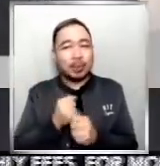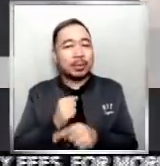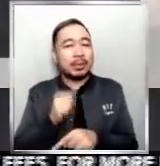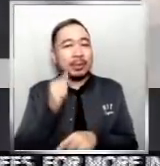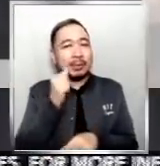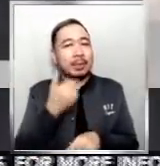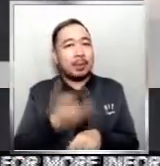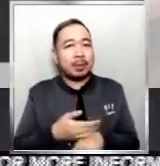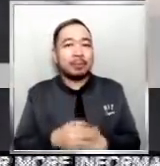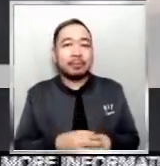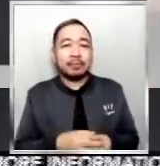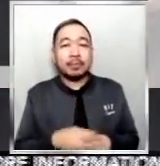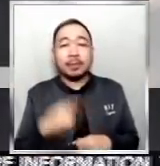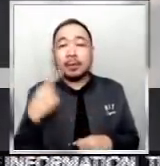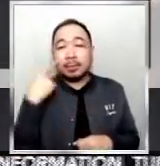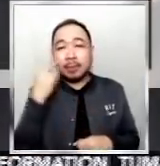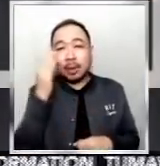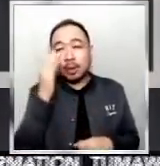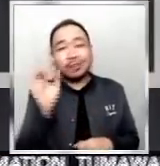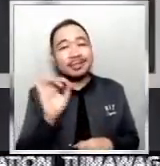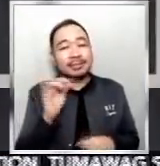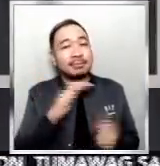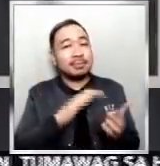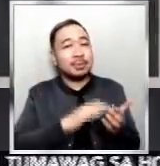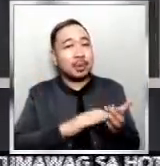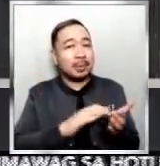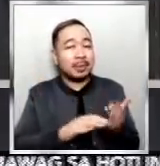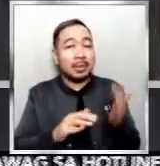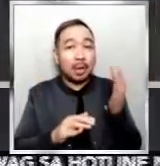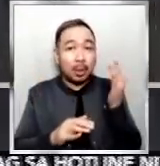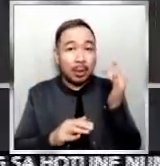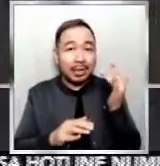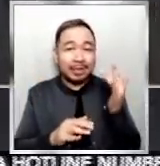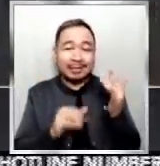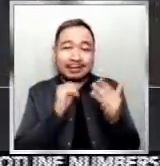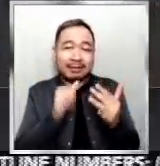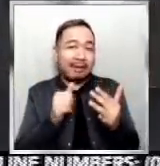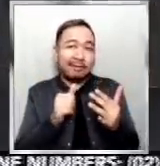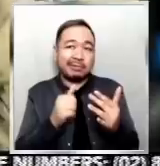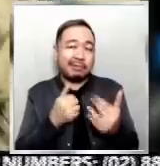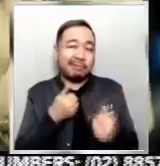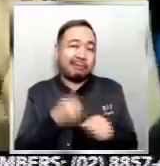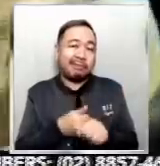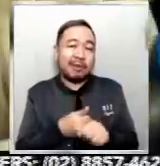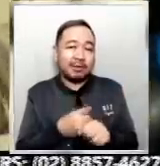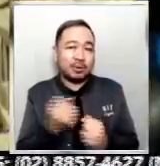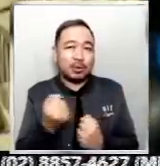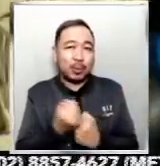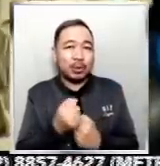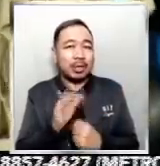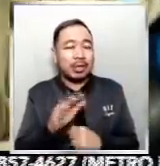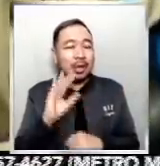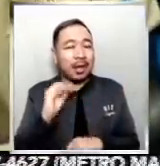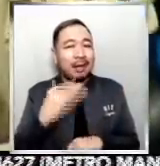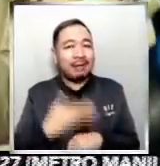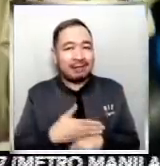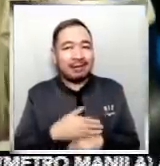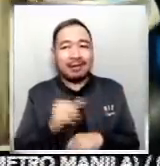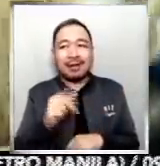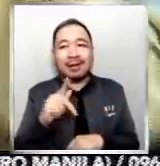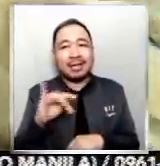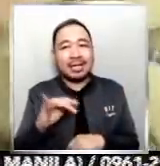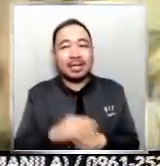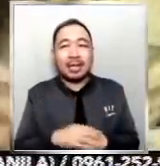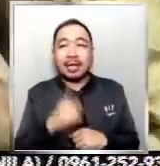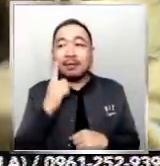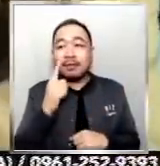din si Paolo dahil sa anyay pagbigo sa anak ni LJ na si Aki. At para kay LJ, humingi